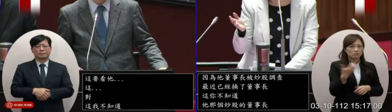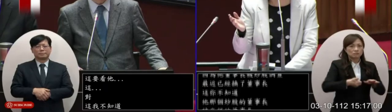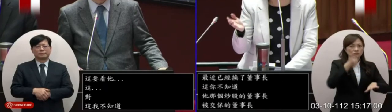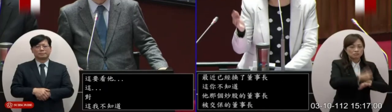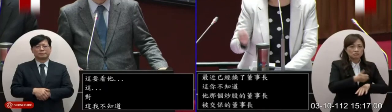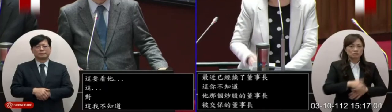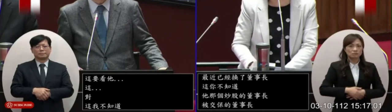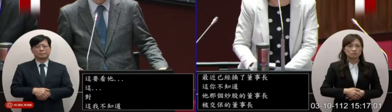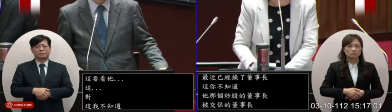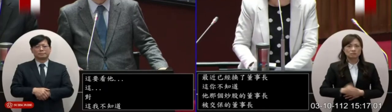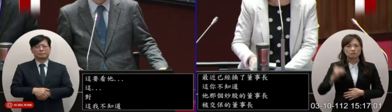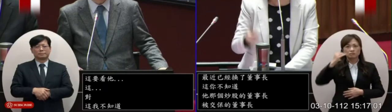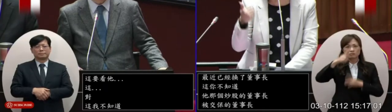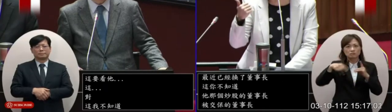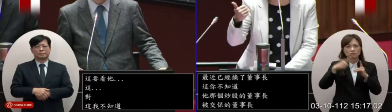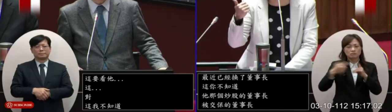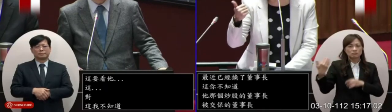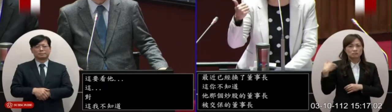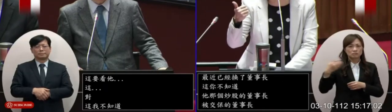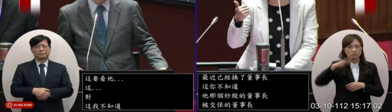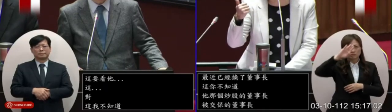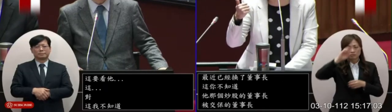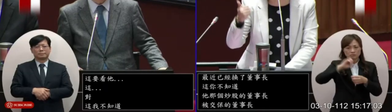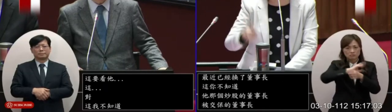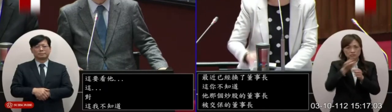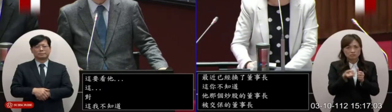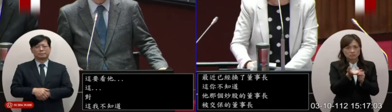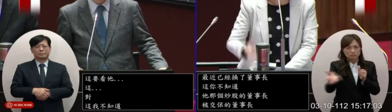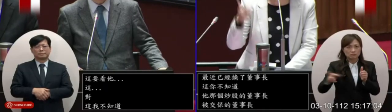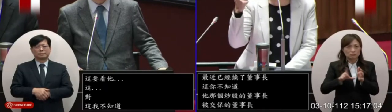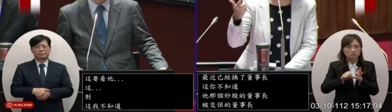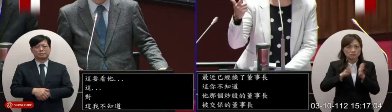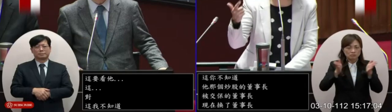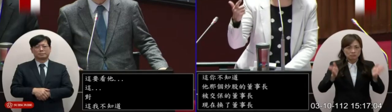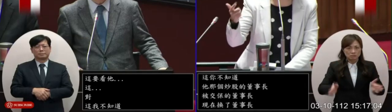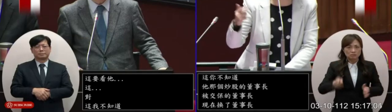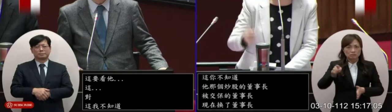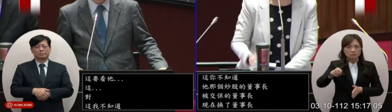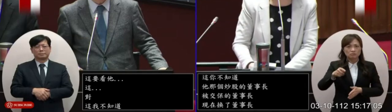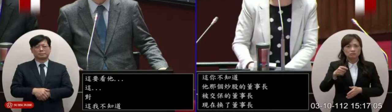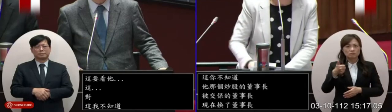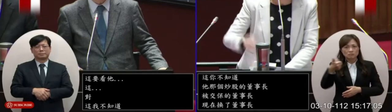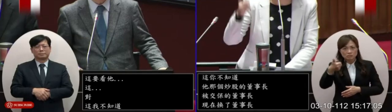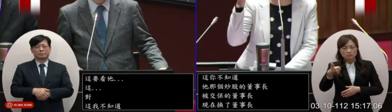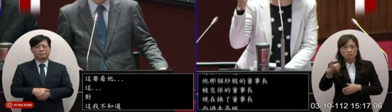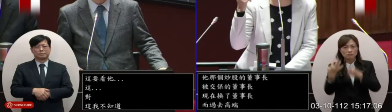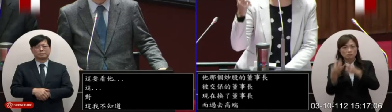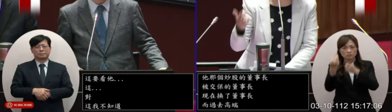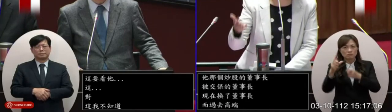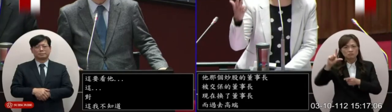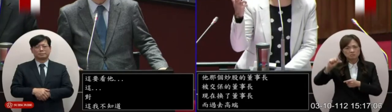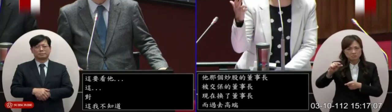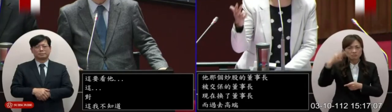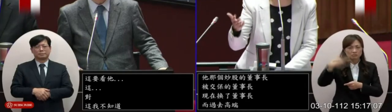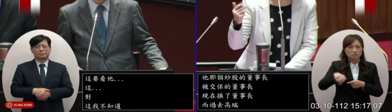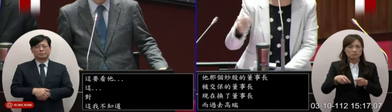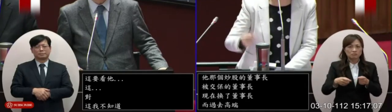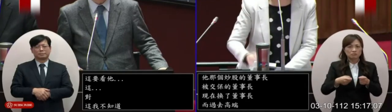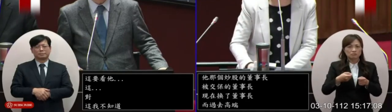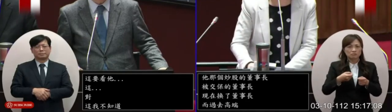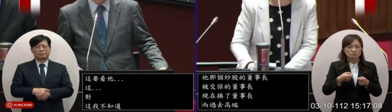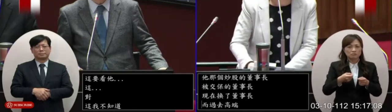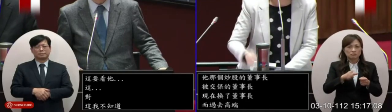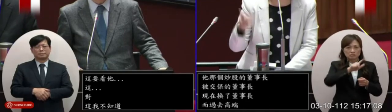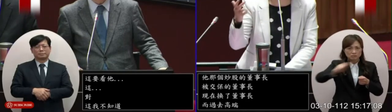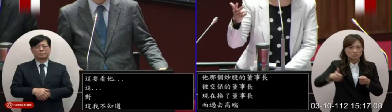冠疫情的时间，包含它的良率偏低，包含它延迟交货，包含我们跟它的采购